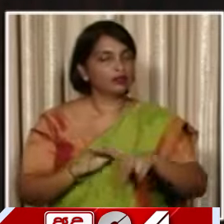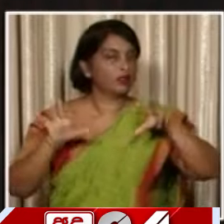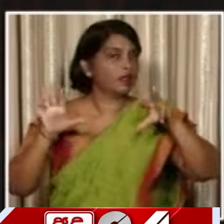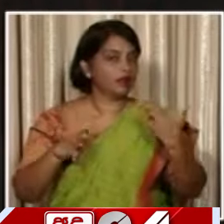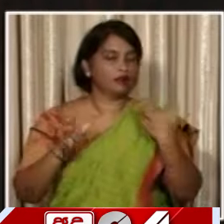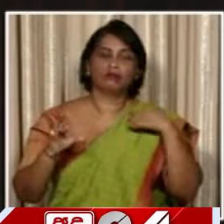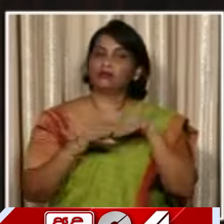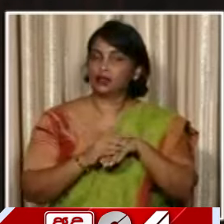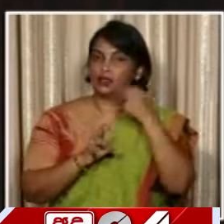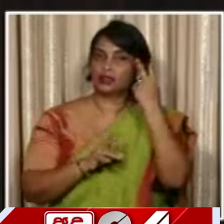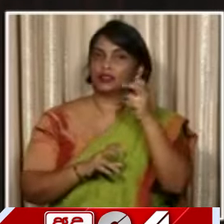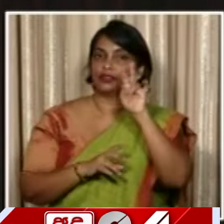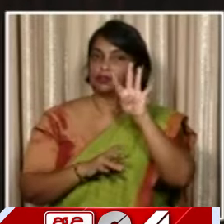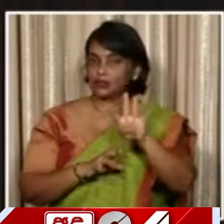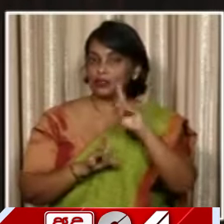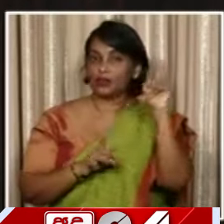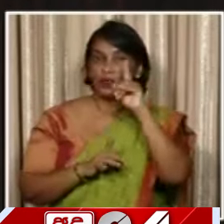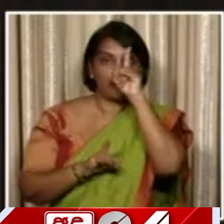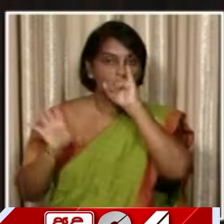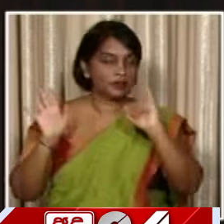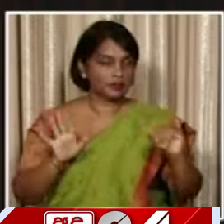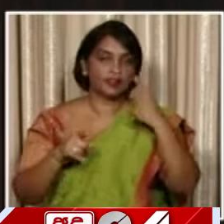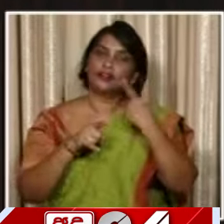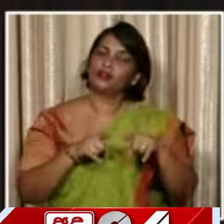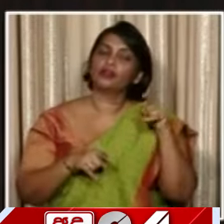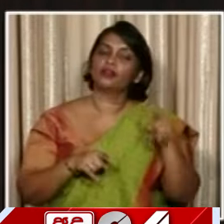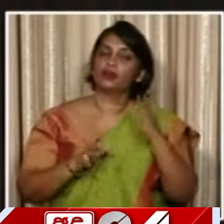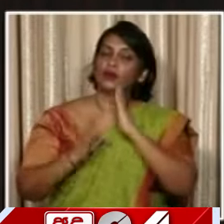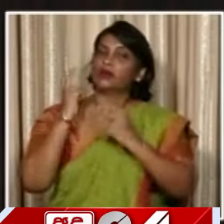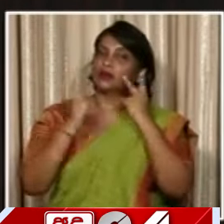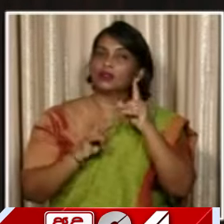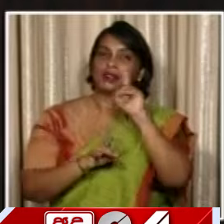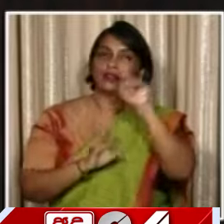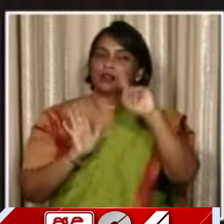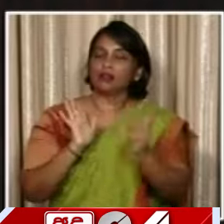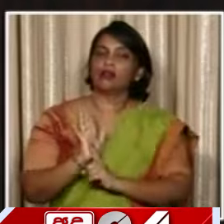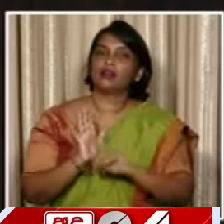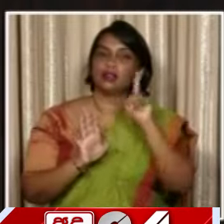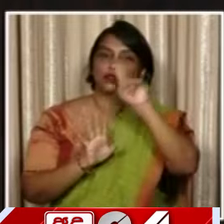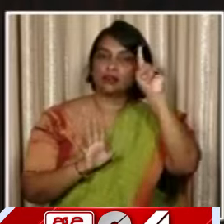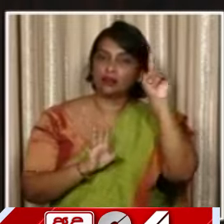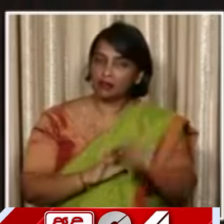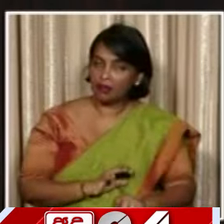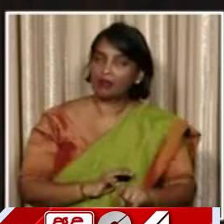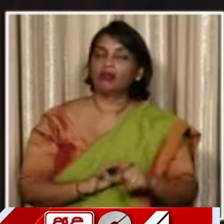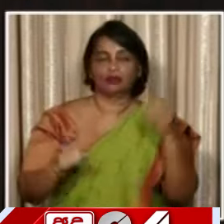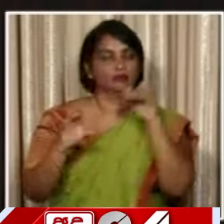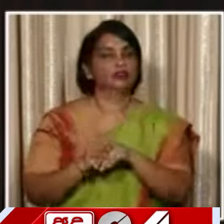6,24,800ක් ආවට 2024 පළවෙනි මාසයේ විතරක් සංචාරක 10,10,000ක් පැමිණියා. ඒ